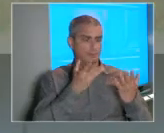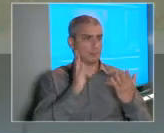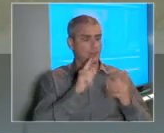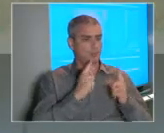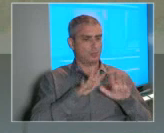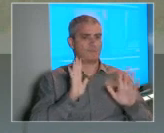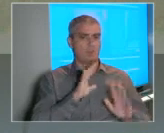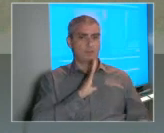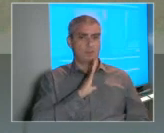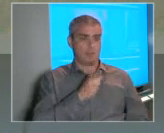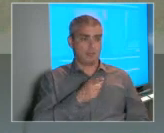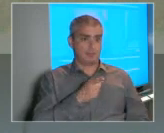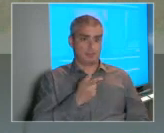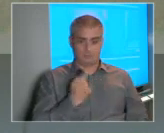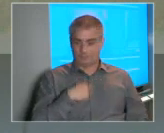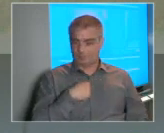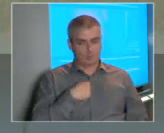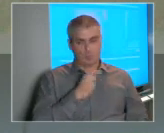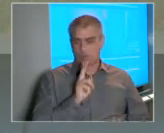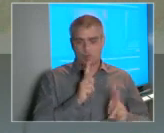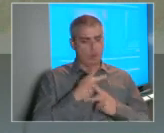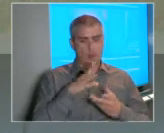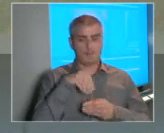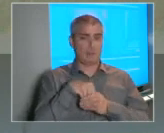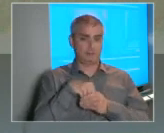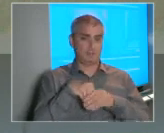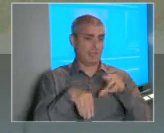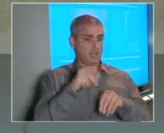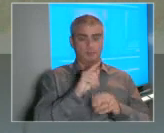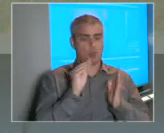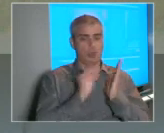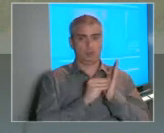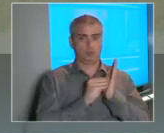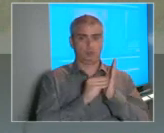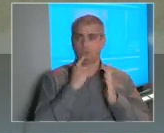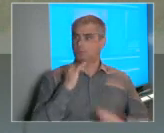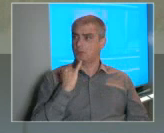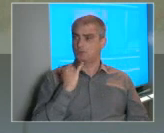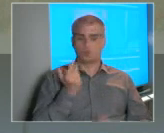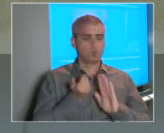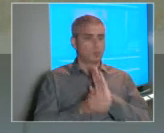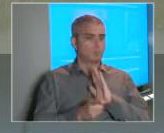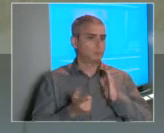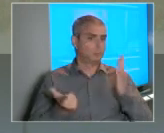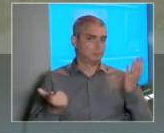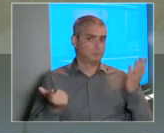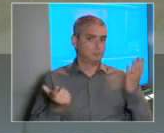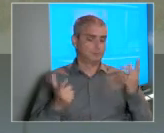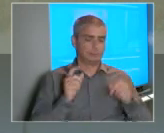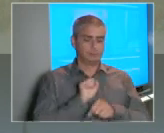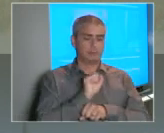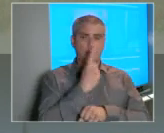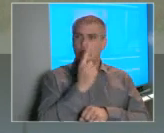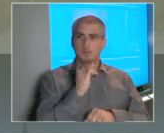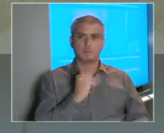על תופעה מאוד מעניינת. הרי אנחנו לא יכולים להצביע בקלפי שאיננו רשומים בה. נכון. חוץ מסייג אחד,